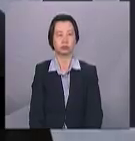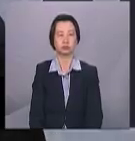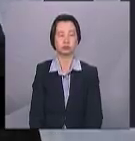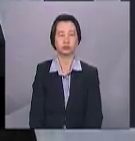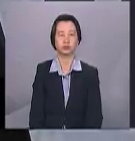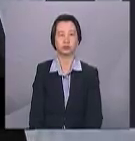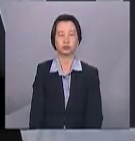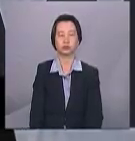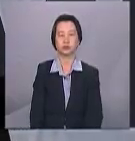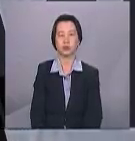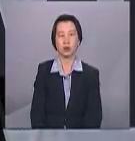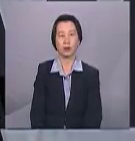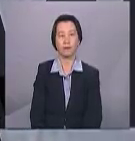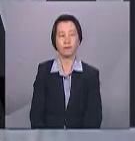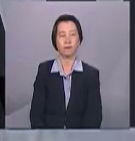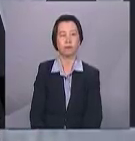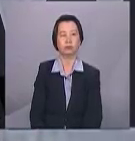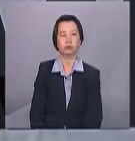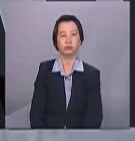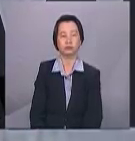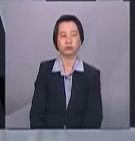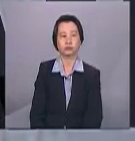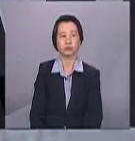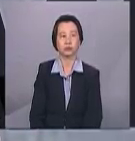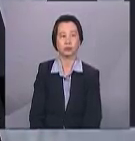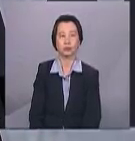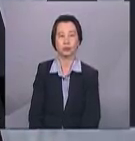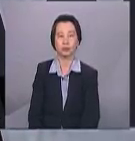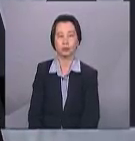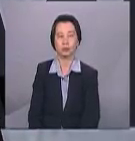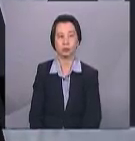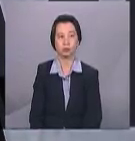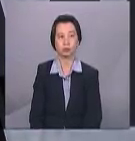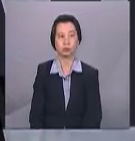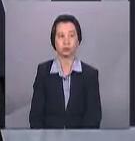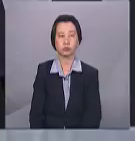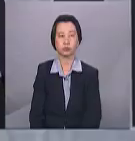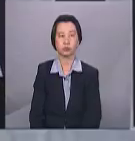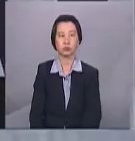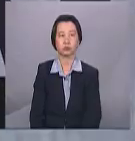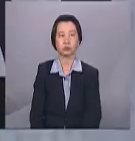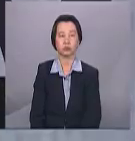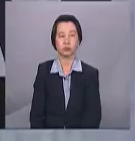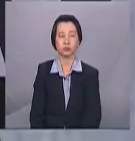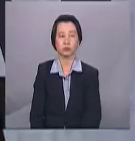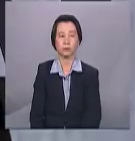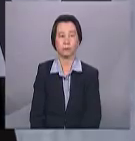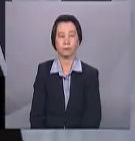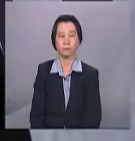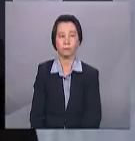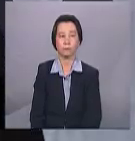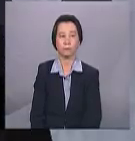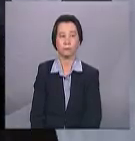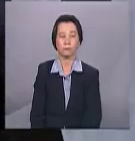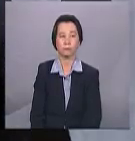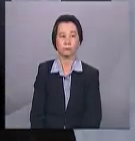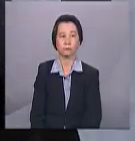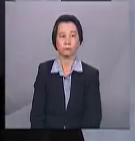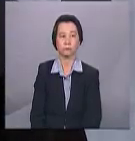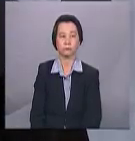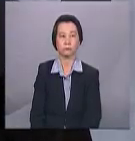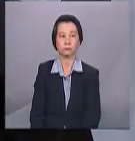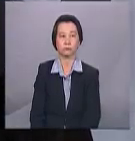should be NGO and additional voting and additional expenditure. Is it safe for people to just come up or will it be gradual kind of?